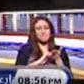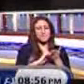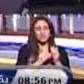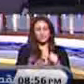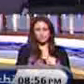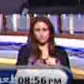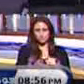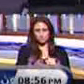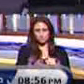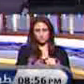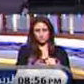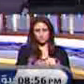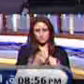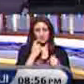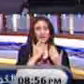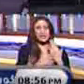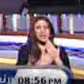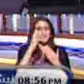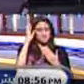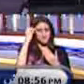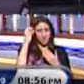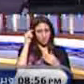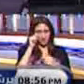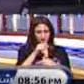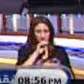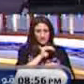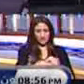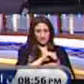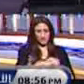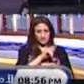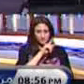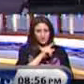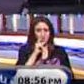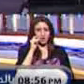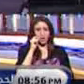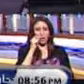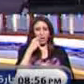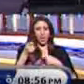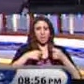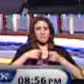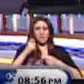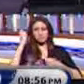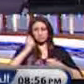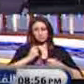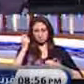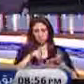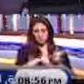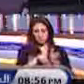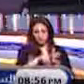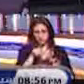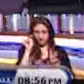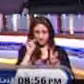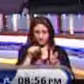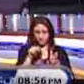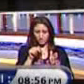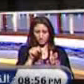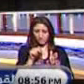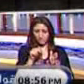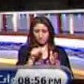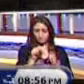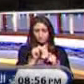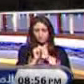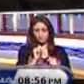اعرف بس التقرير، هل هناك جديد في التقرير؟ يعني في كلام عن تورط رجال اعمال كبار في المذبحه، السؤال ايه الجديد في التقرير؟ ما انا بقول